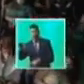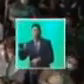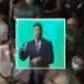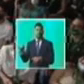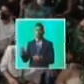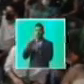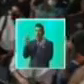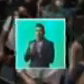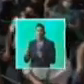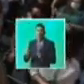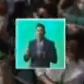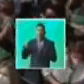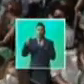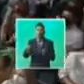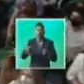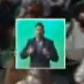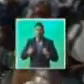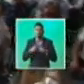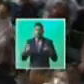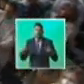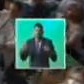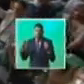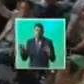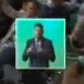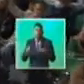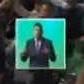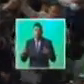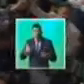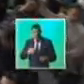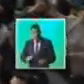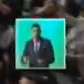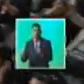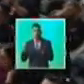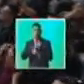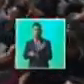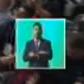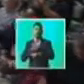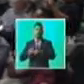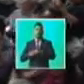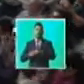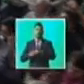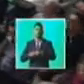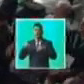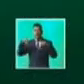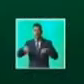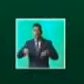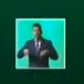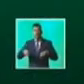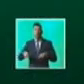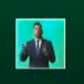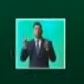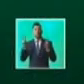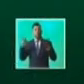ενδιαφέρον. Τώρα σας ακούμε, κύριε Χαραλαμπίδη, σας χάσαμε και δευτερόλεπτα, παρακαλώ. Μπορούσε να προτείνει αυτά τα πρόσωπα τα οποία έχουν πλήξει με την πολιτική